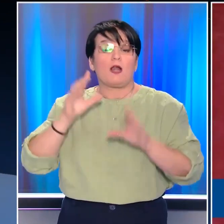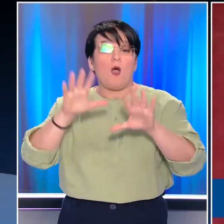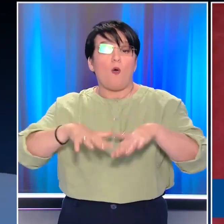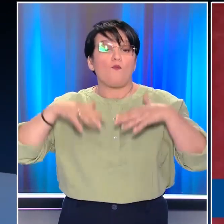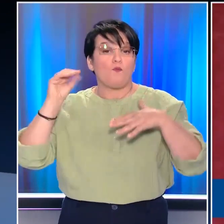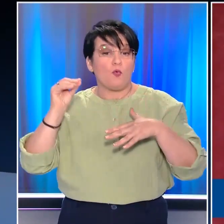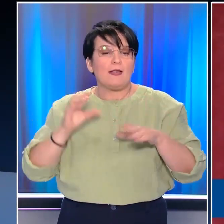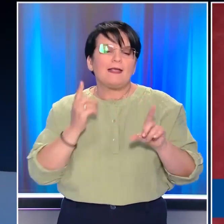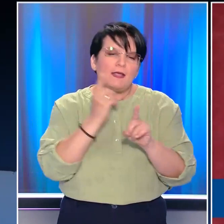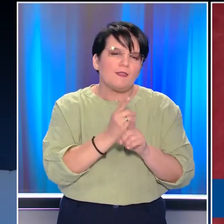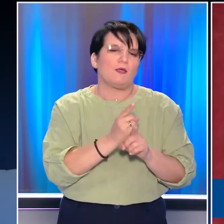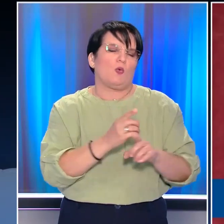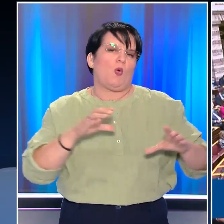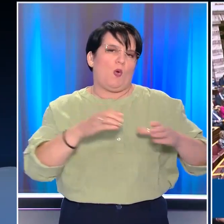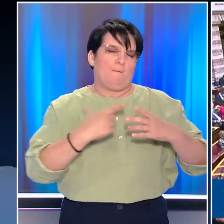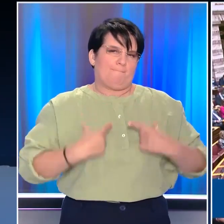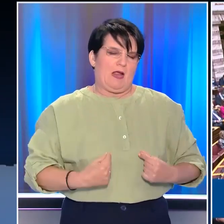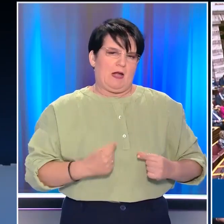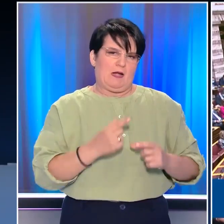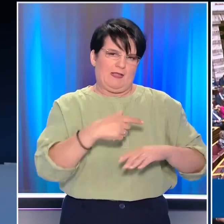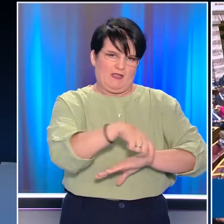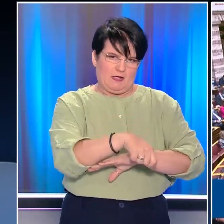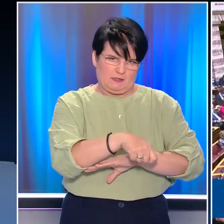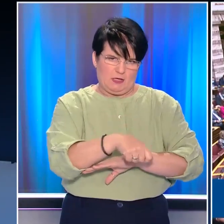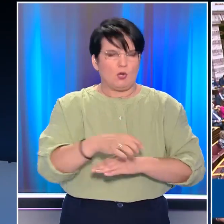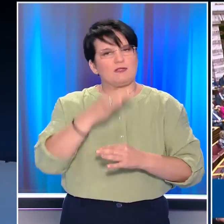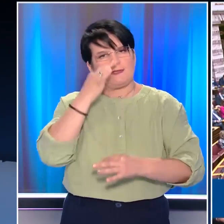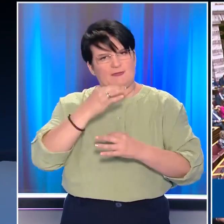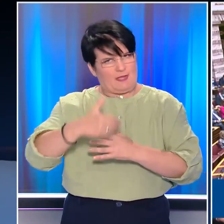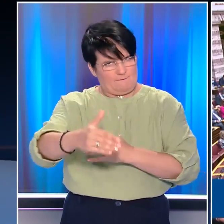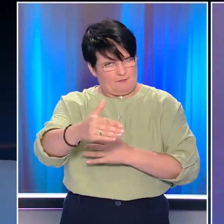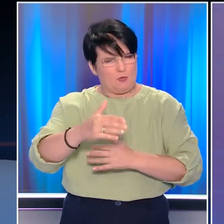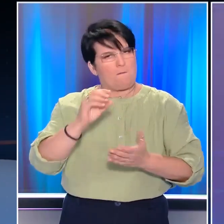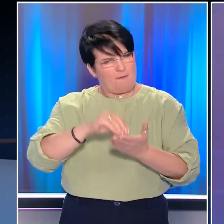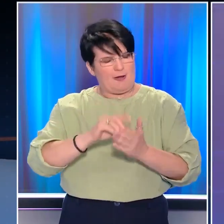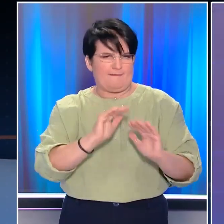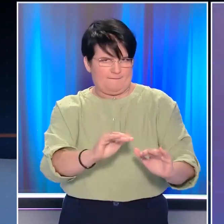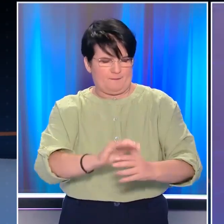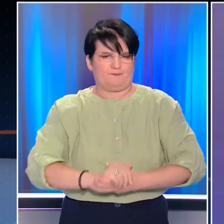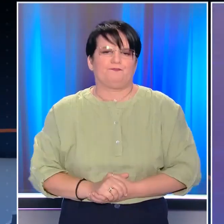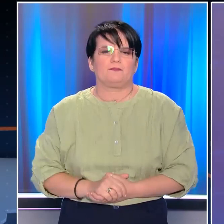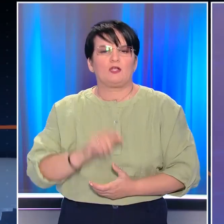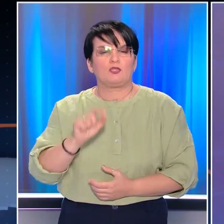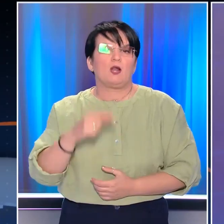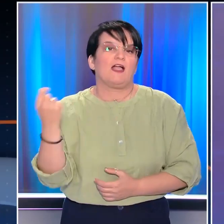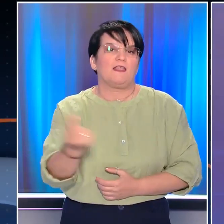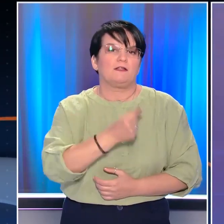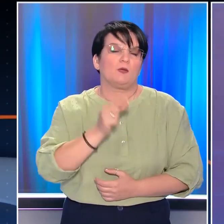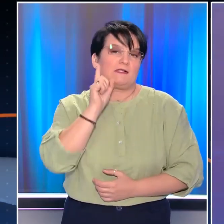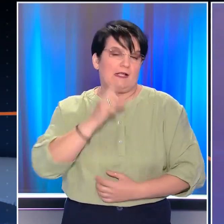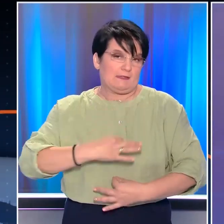τη σύνθεση των μελών του ειδικού δικαστηρίου που θα ανέβουν στην έδρα το φθινόπωρο. Στο σημείο αυτό το δελτίο